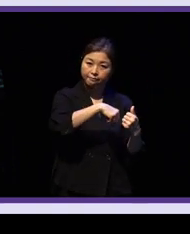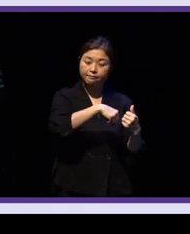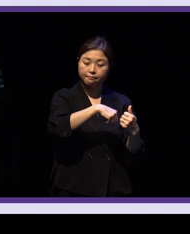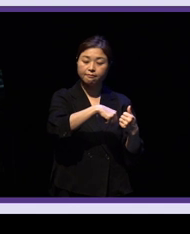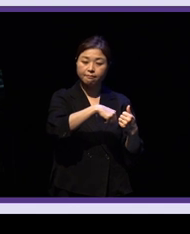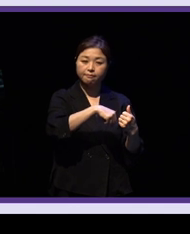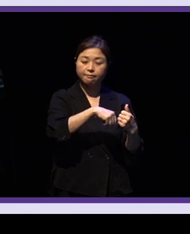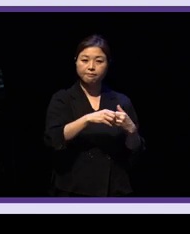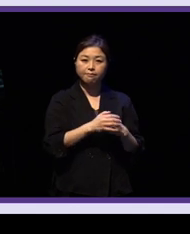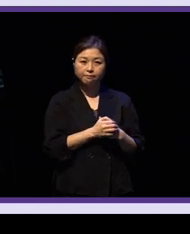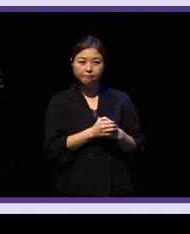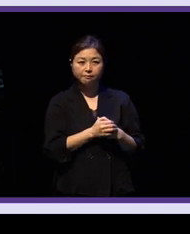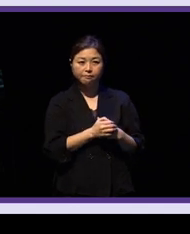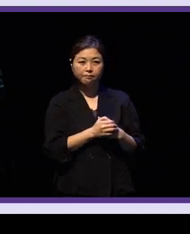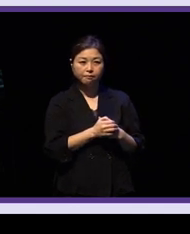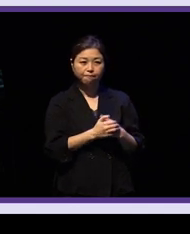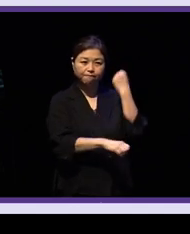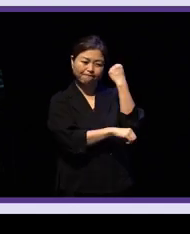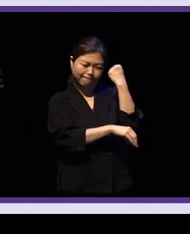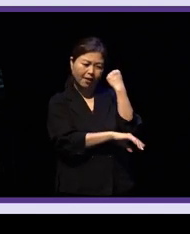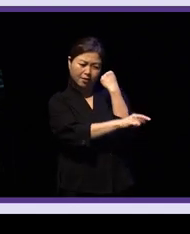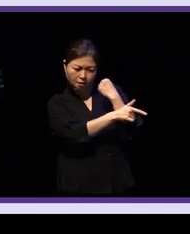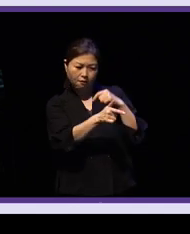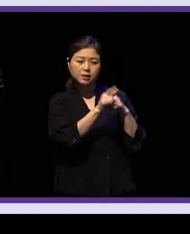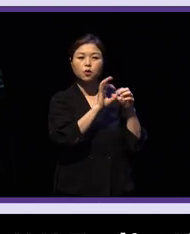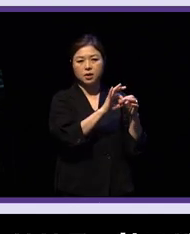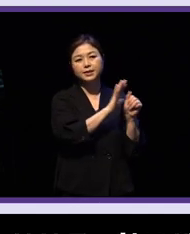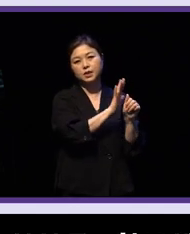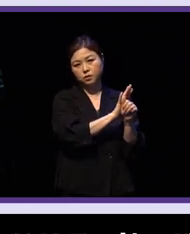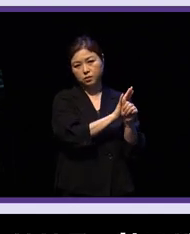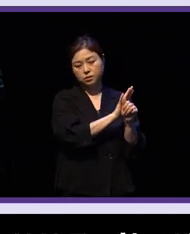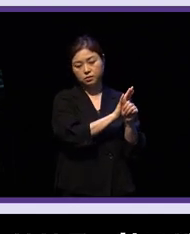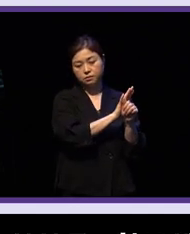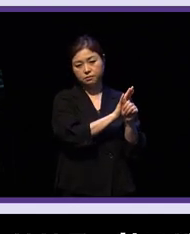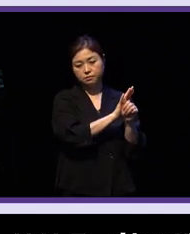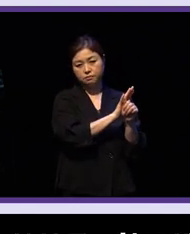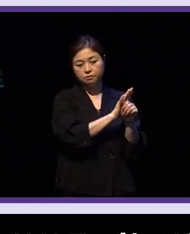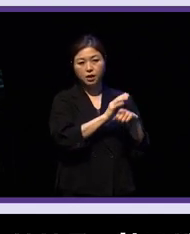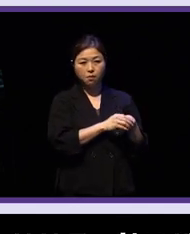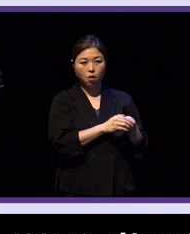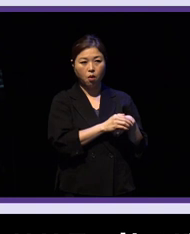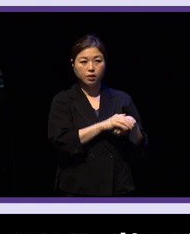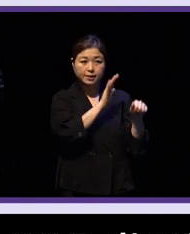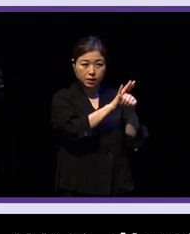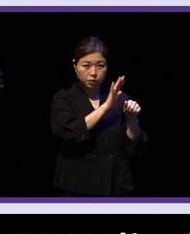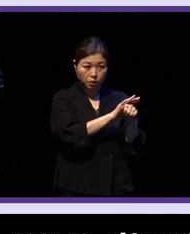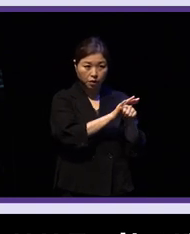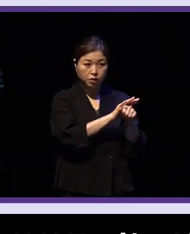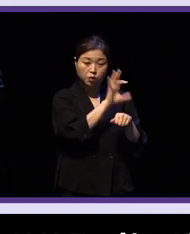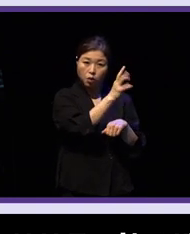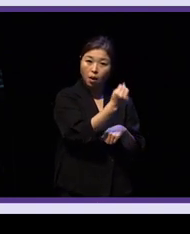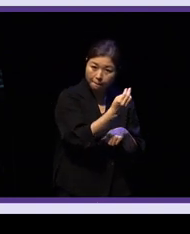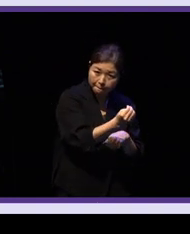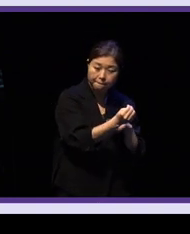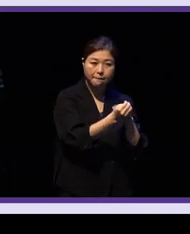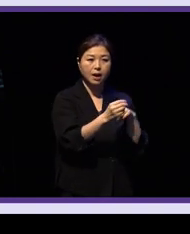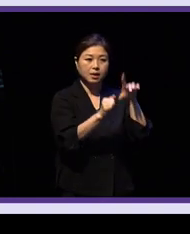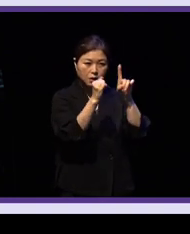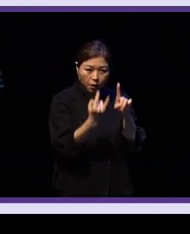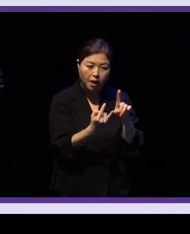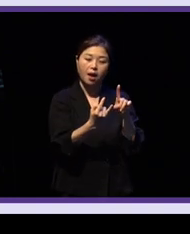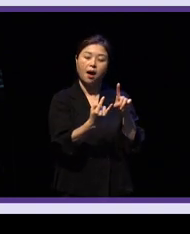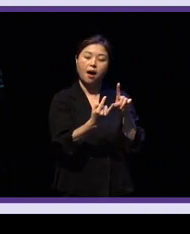하드웨어적인 부분들이라고 말씀을 드릴 수가 있겠는데요 지원 단가 회차 당 지원 단가의 최소